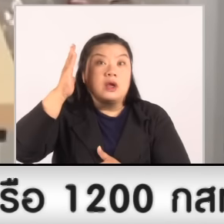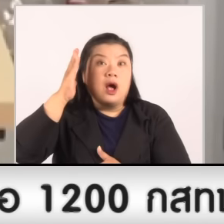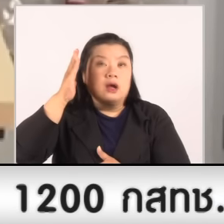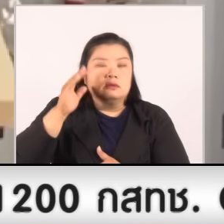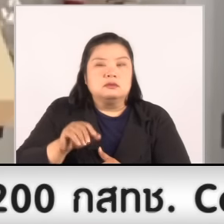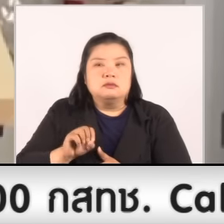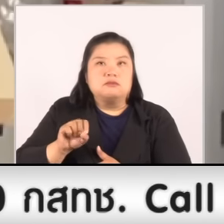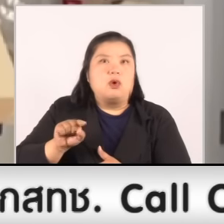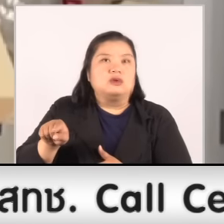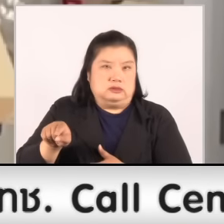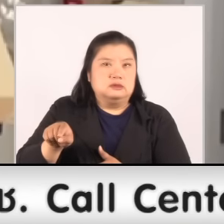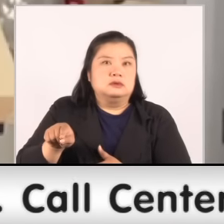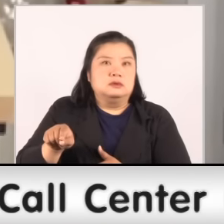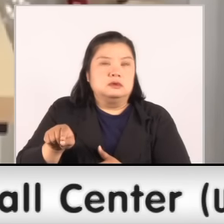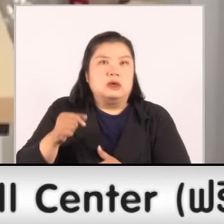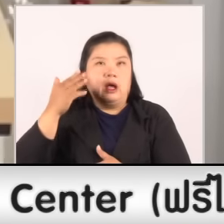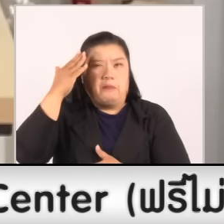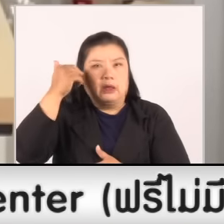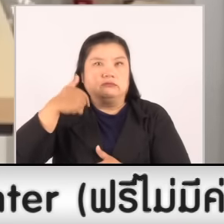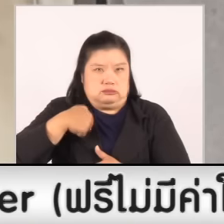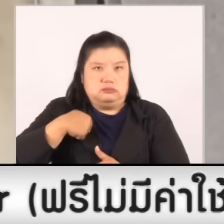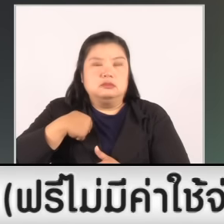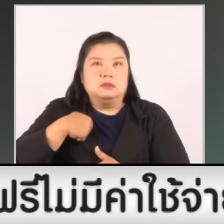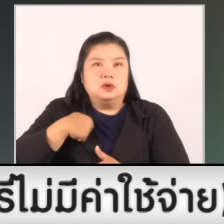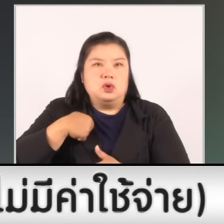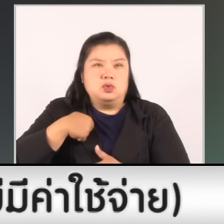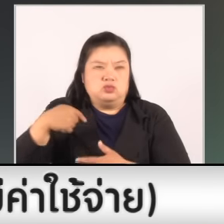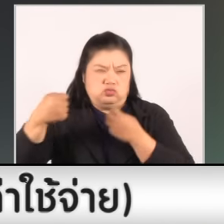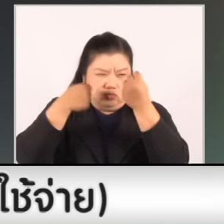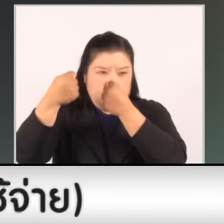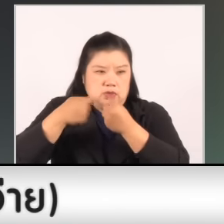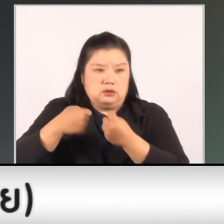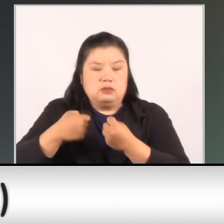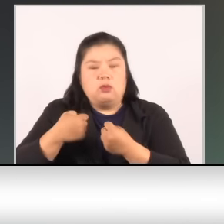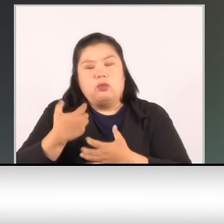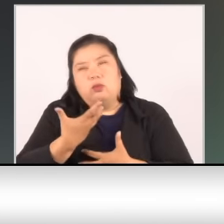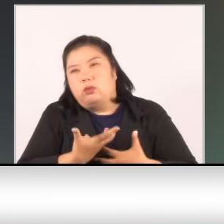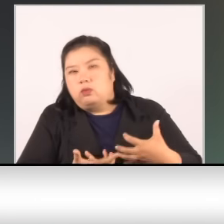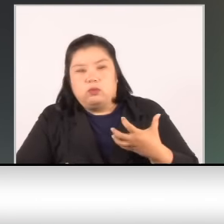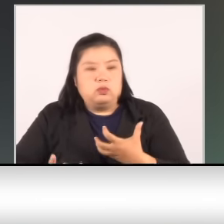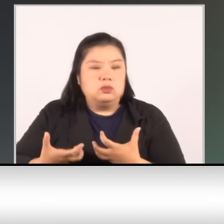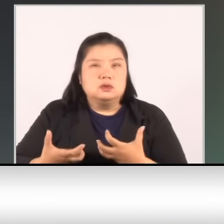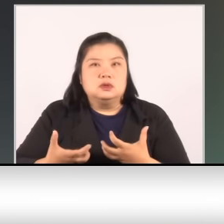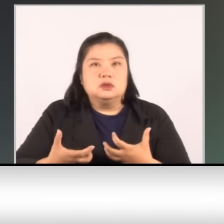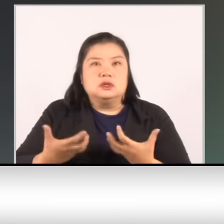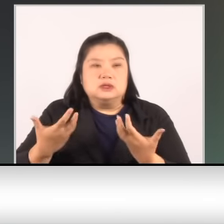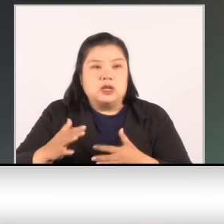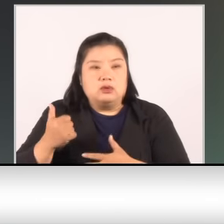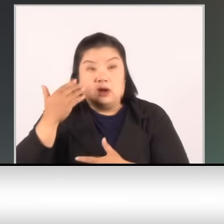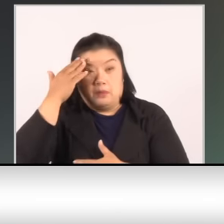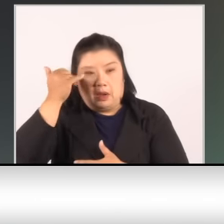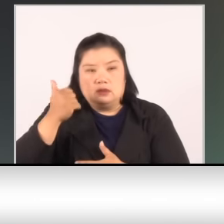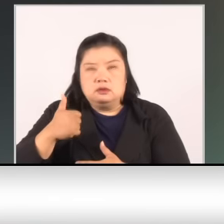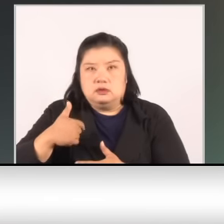าเนี่ยเธอถูกผู้ชายคนที่ว่าเนี่ยทุบตีเธอจนร่างเธอเนี่ยบอบช้ำไปทั้งตัวมีหนำซ้ำนะนะยังหลอกให้เธอโอน